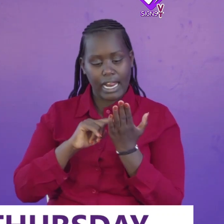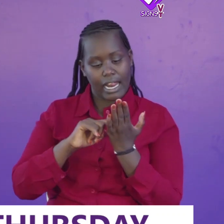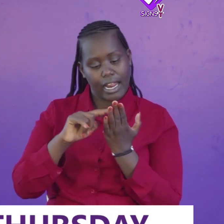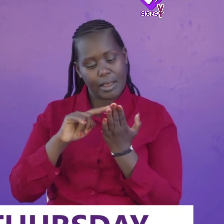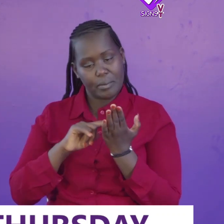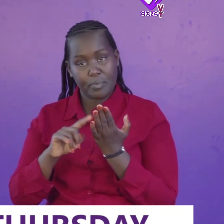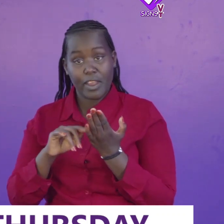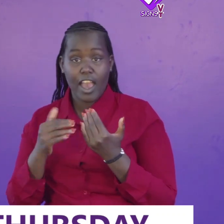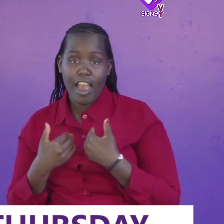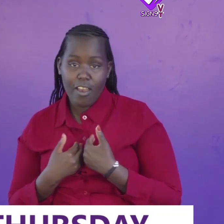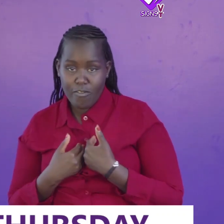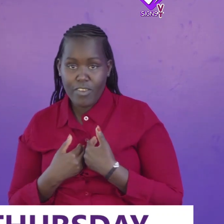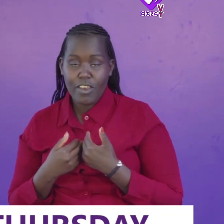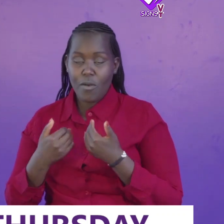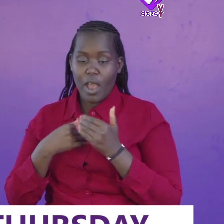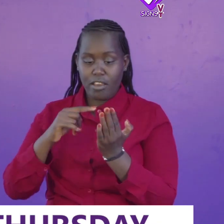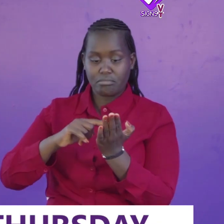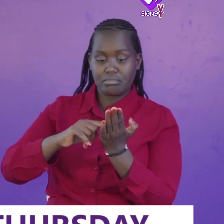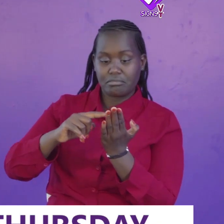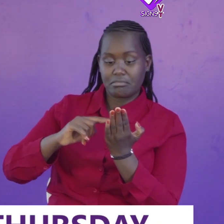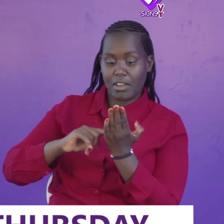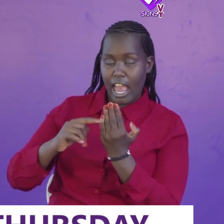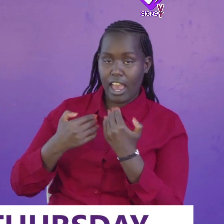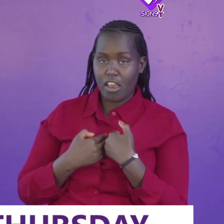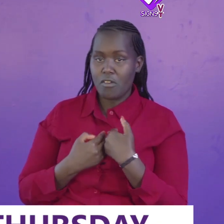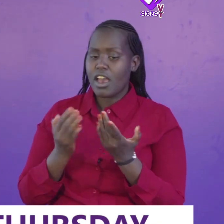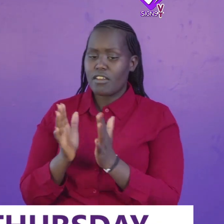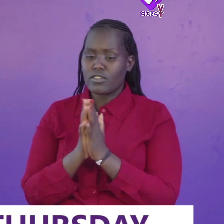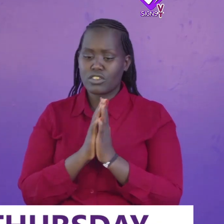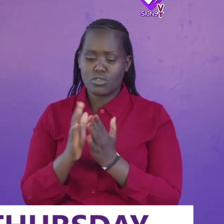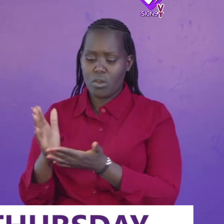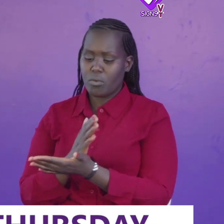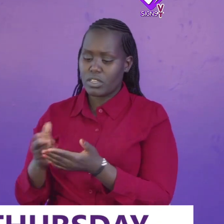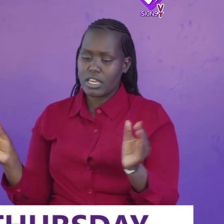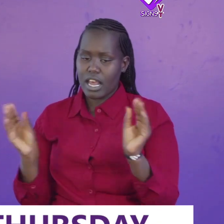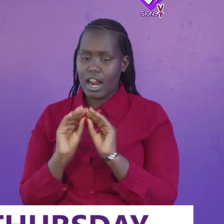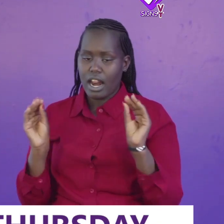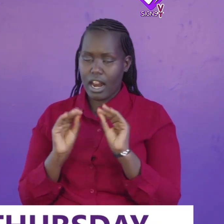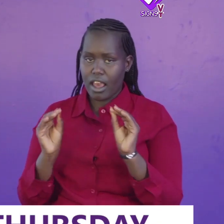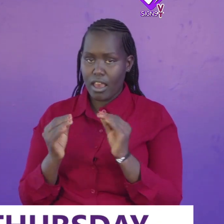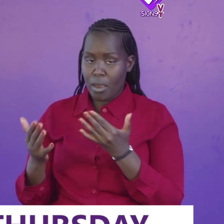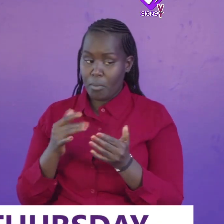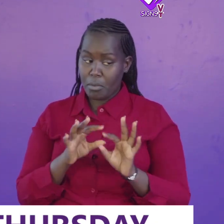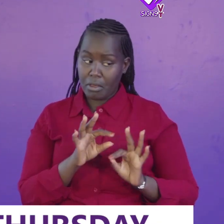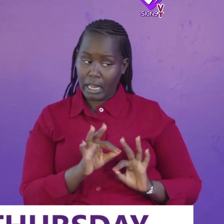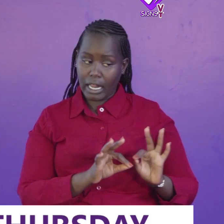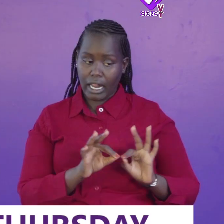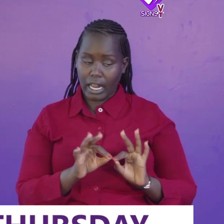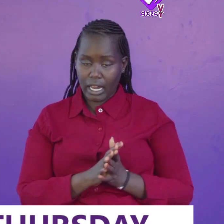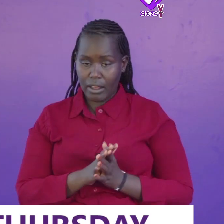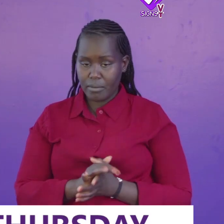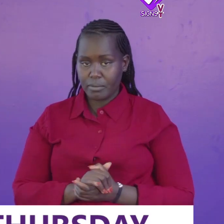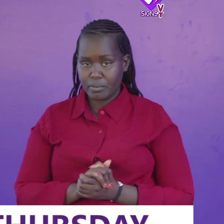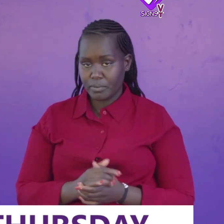acha nisifike hapo. Kuna ile kuna smartphone yake, sasa hakuna historia sharing and stuff. Sijui kama ama tueleze. Hapo tuko